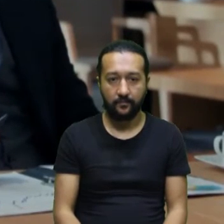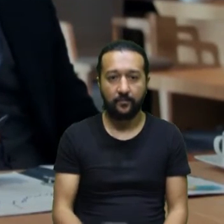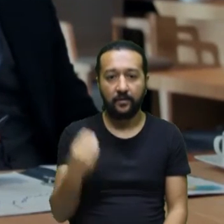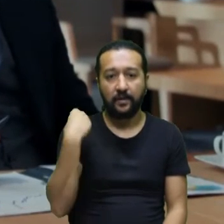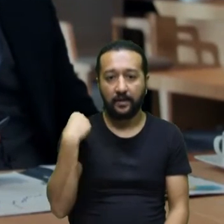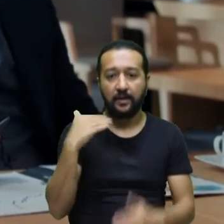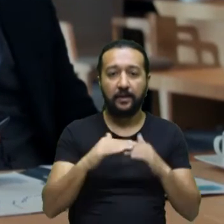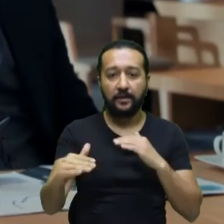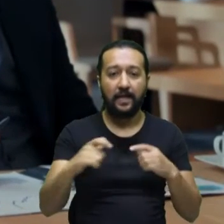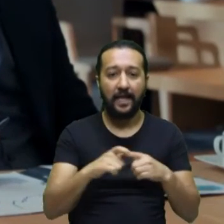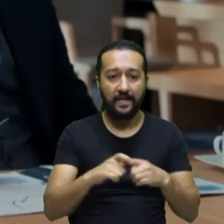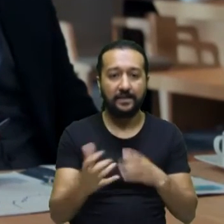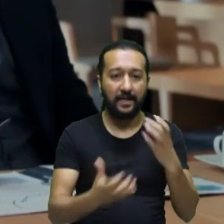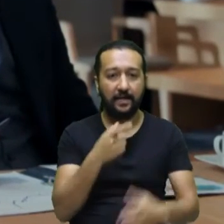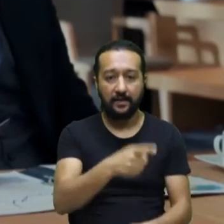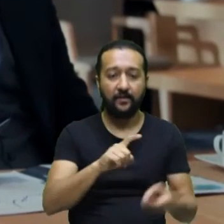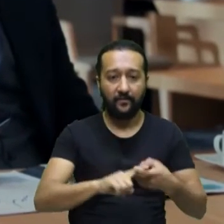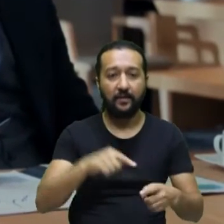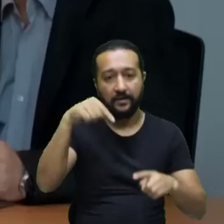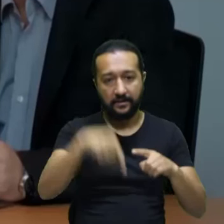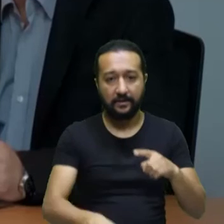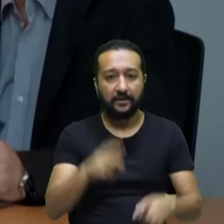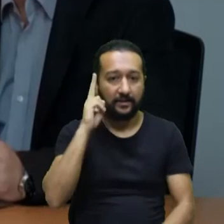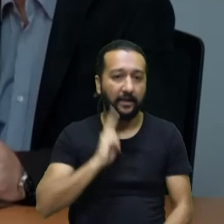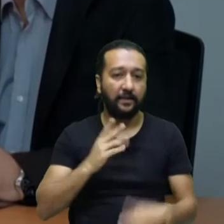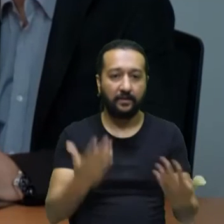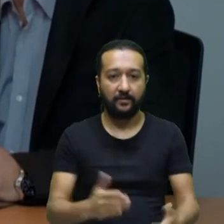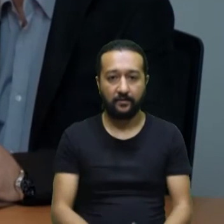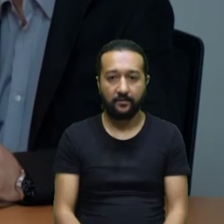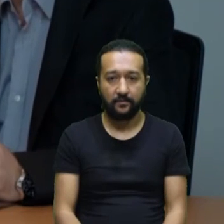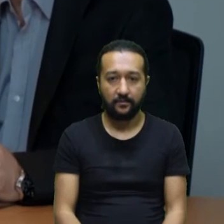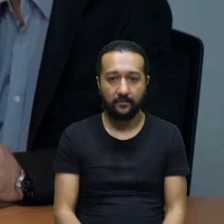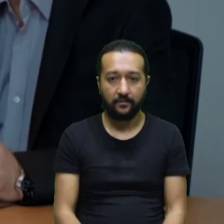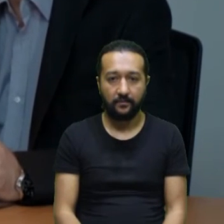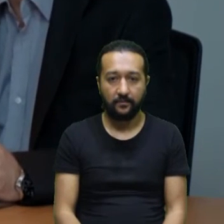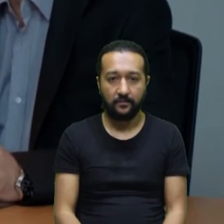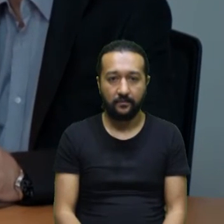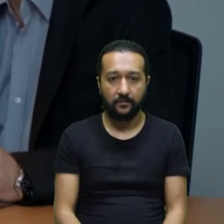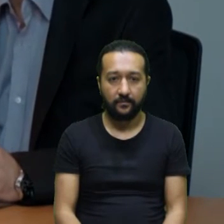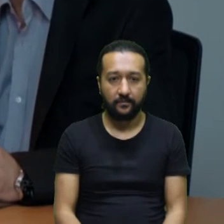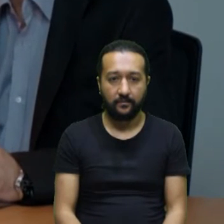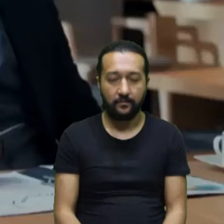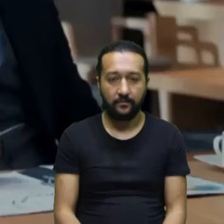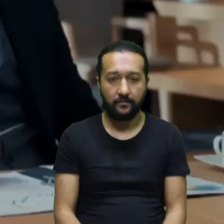Yeni nesil enerji kaynakları ve yeraltı zenginlikleri. Fehmi'nin ilgisini çekti ama Hakkı şaşkın.